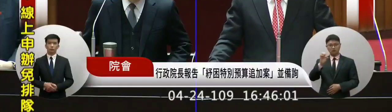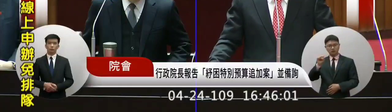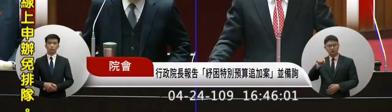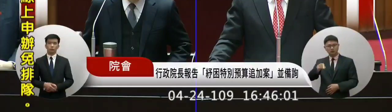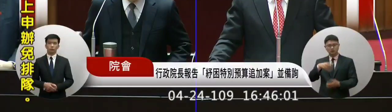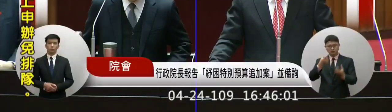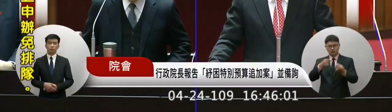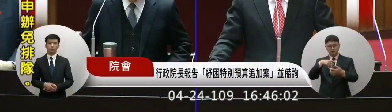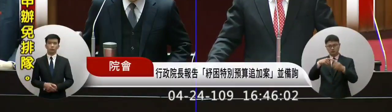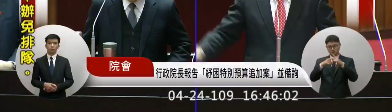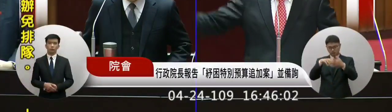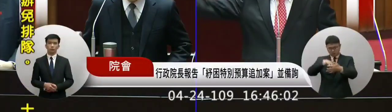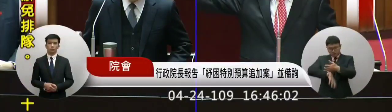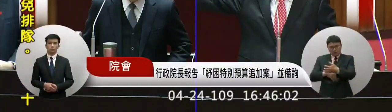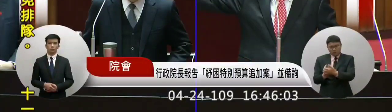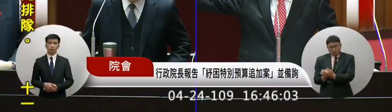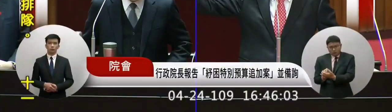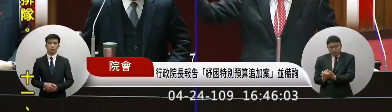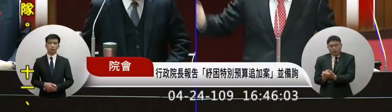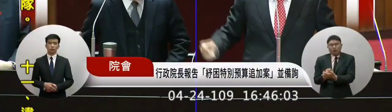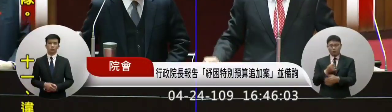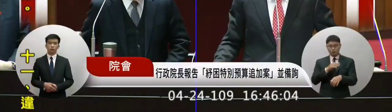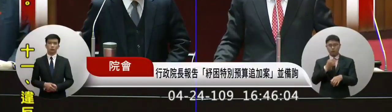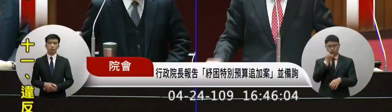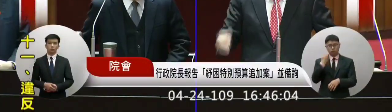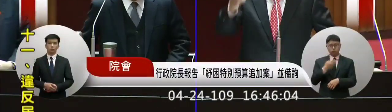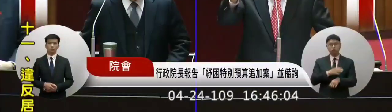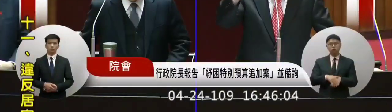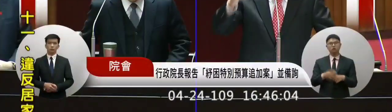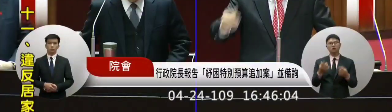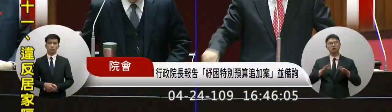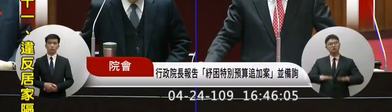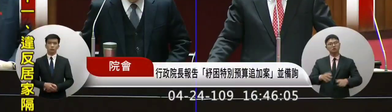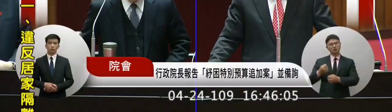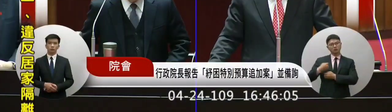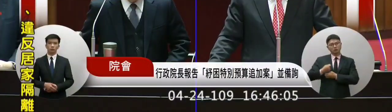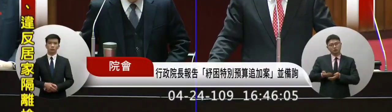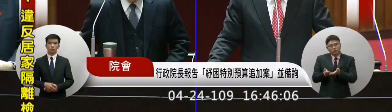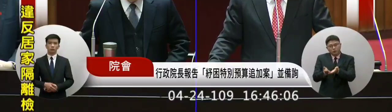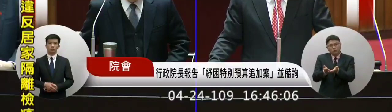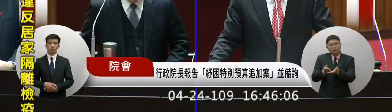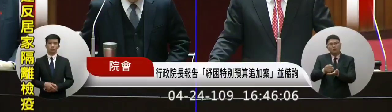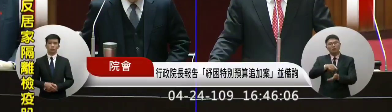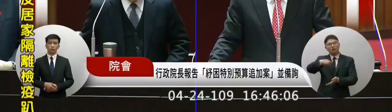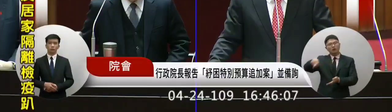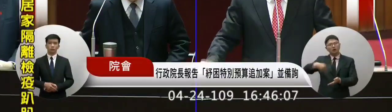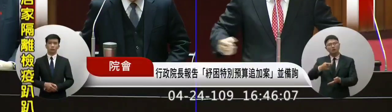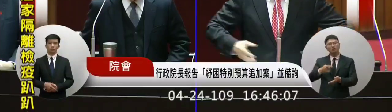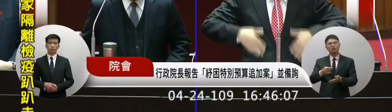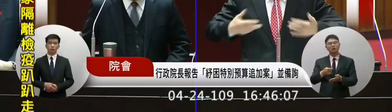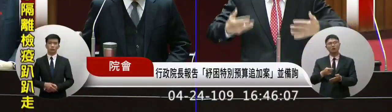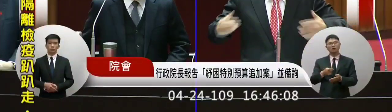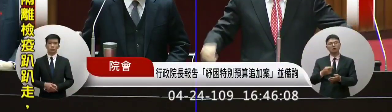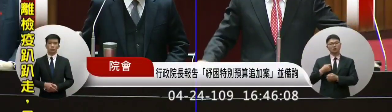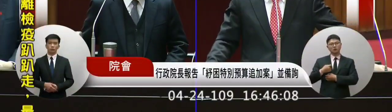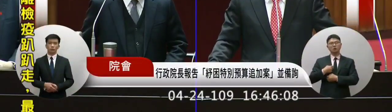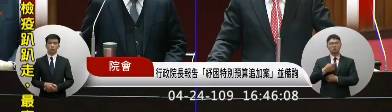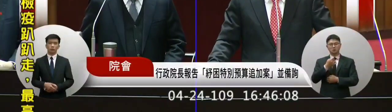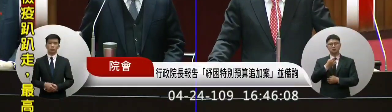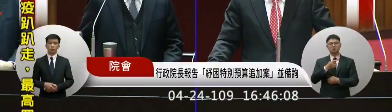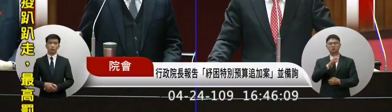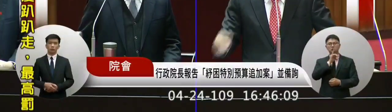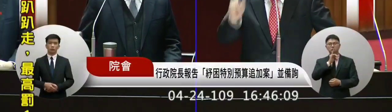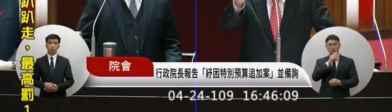面。我们现在磐石健说有几位是阳性反应，他可能已经有了抗